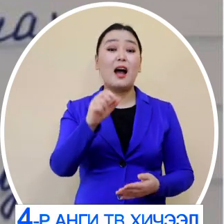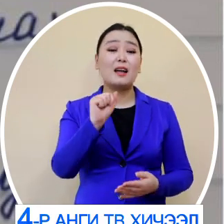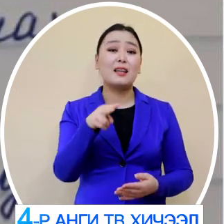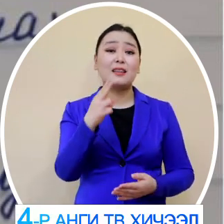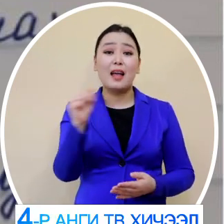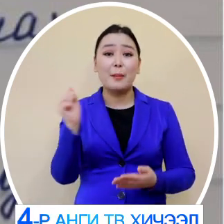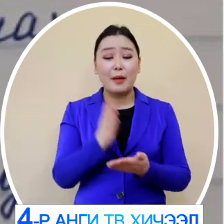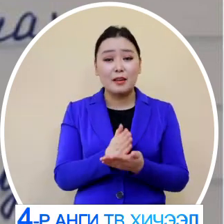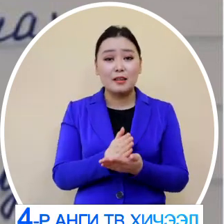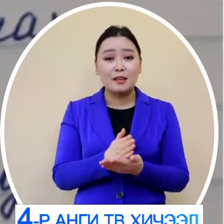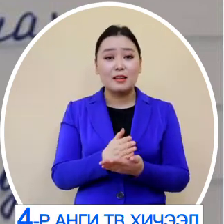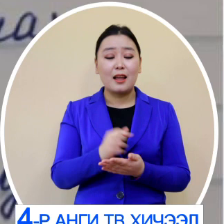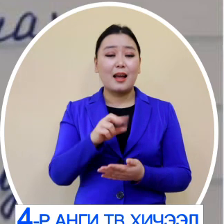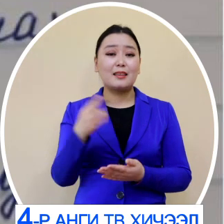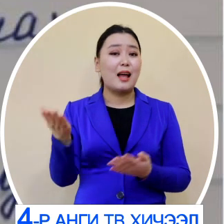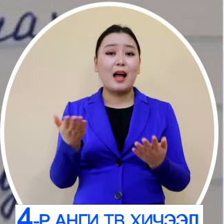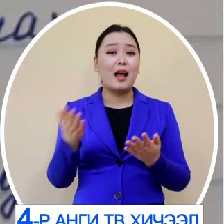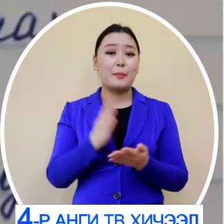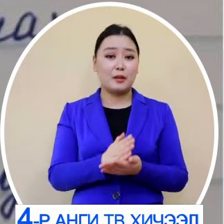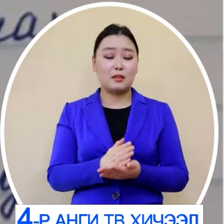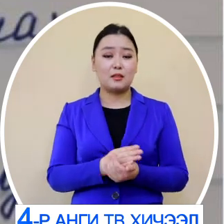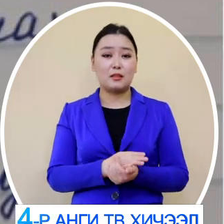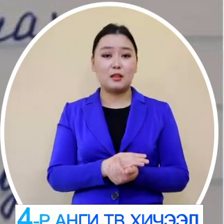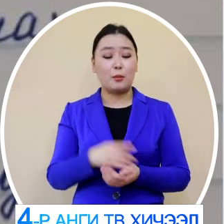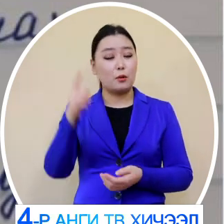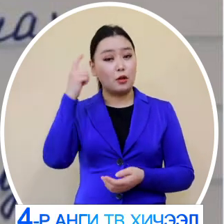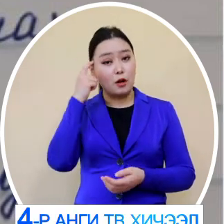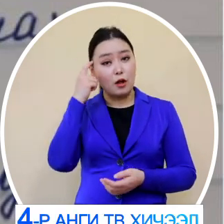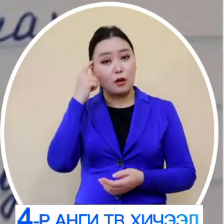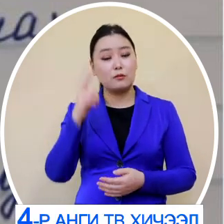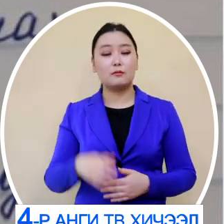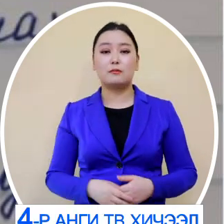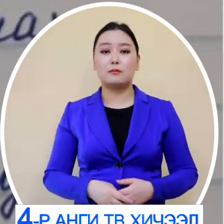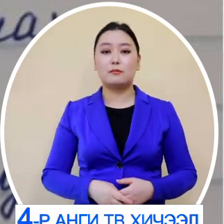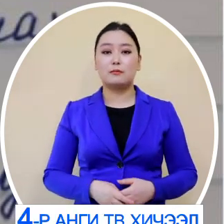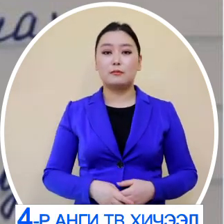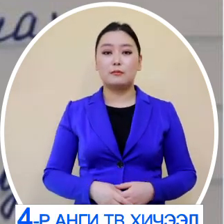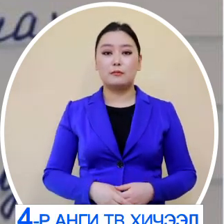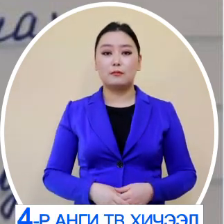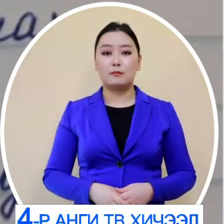бичжээ. За яагаад энэ үг маань алдаатай байгаа юм болоо? Алдаа нь аль хэсэгт байна вэ гэдгийг